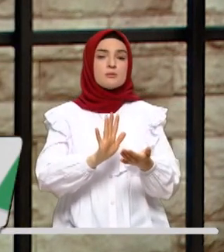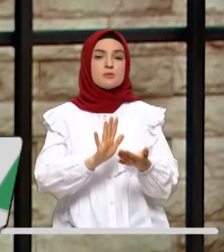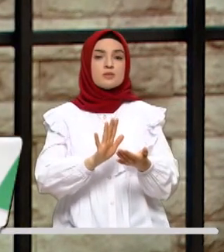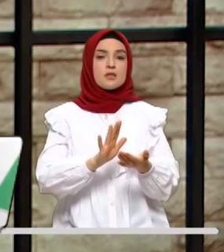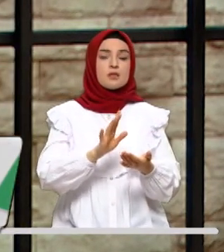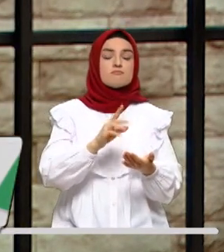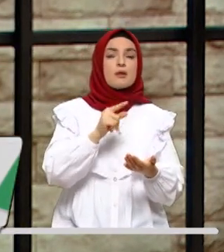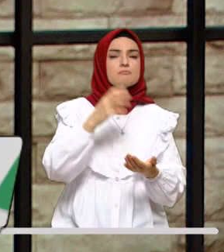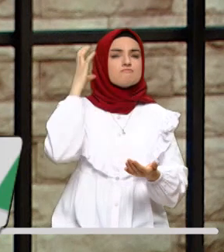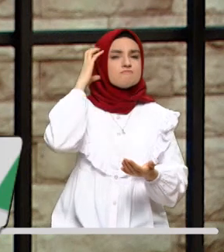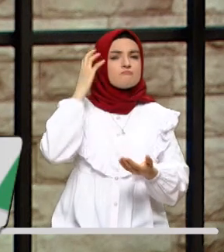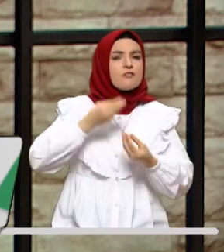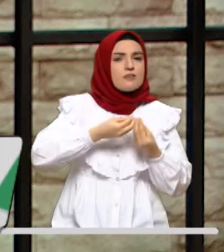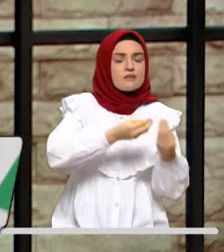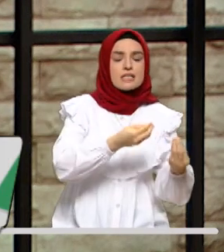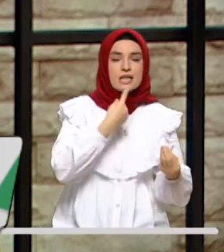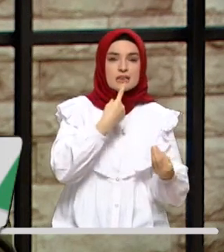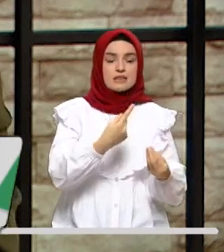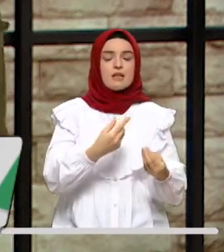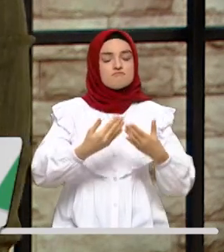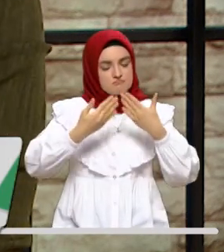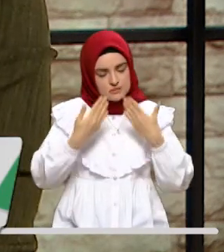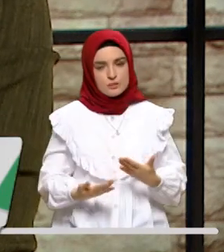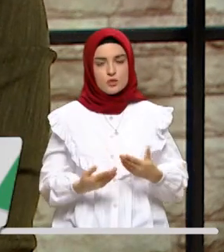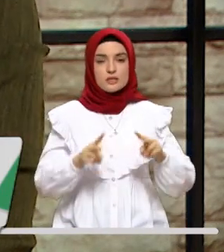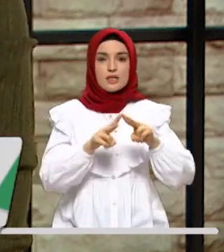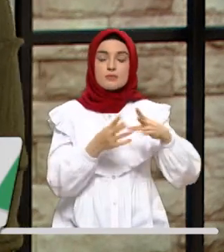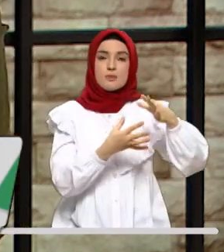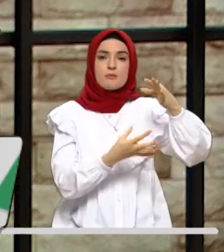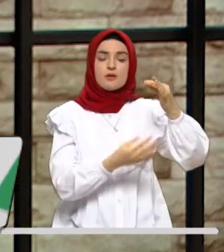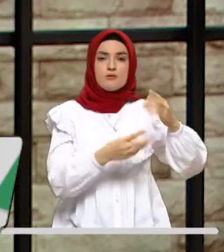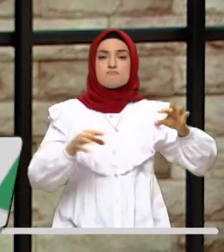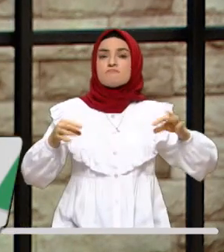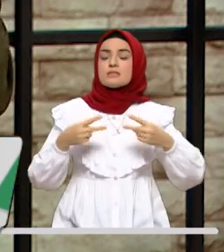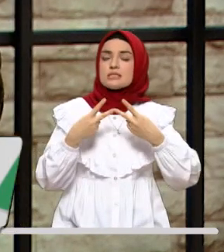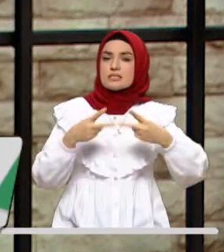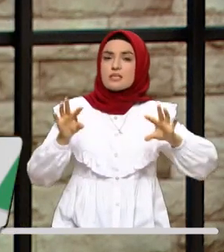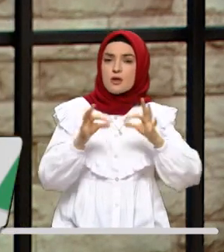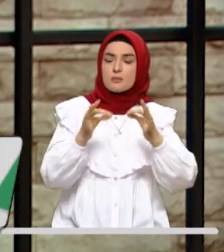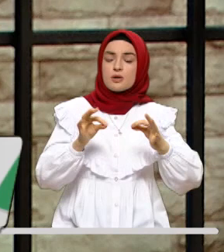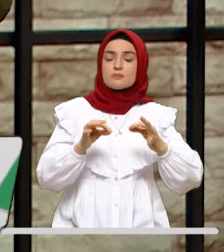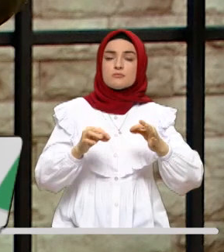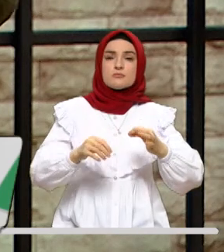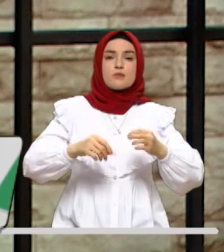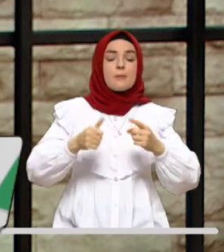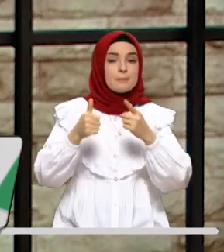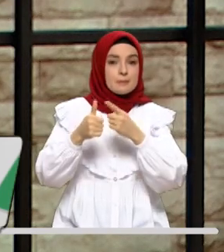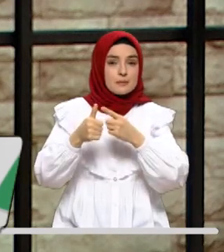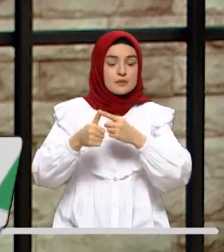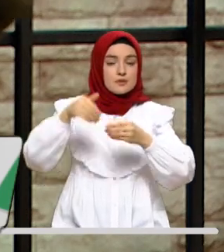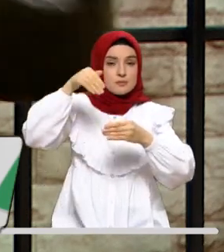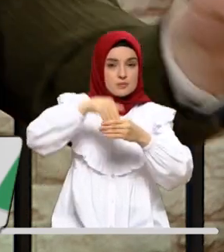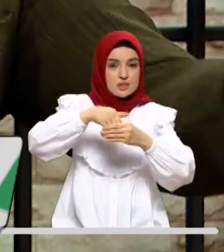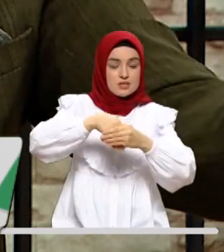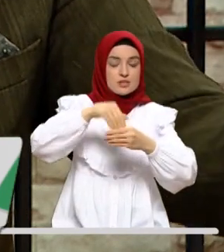vakfa bağışlayacağız. Hı hı. Mehmet Akif kabul eder. Ve Mehmet Akif'in İstiklal Marşı birinci mecliste hemen Hacı Bayram Veli